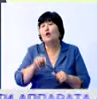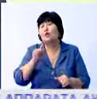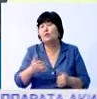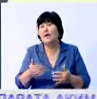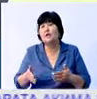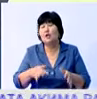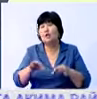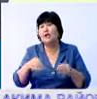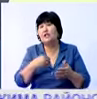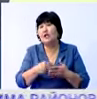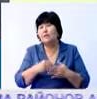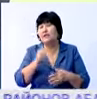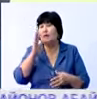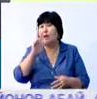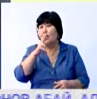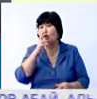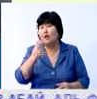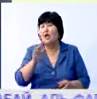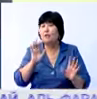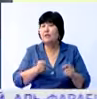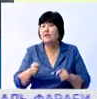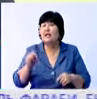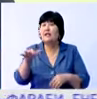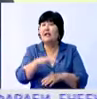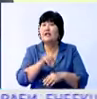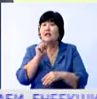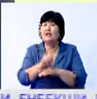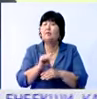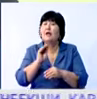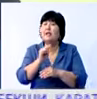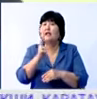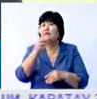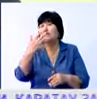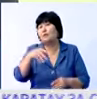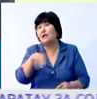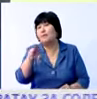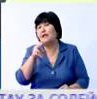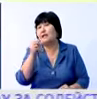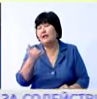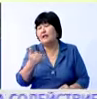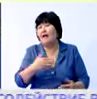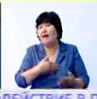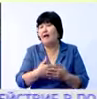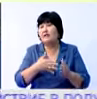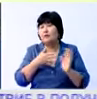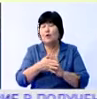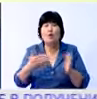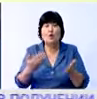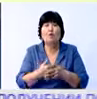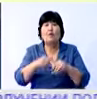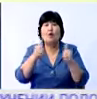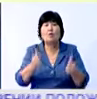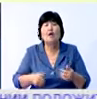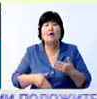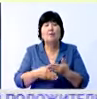в рамках дорожной карты бизнеса в предстоящие три года президент страны поручил дополнительно выделить 250 миллиардов тенге активно внедрять новую формы поддержки